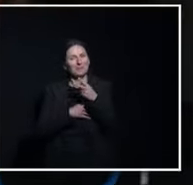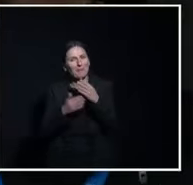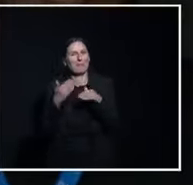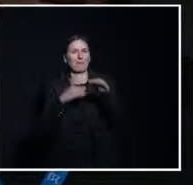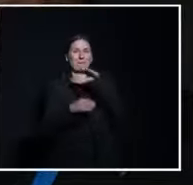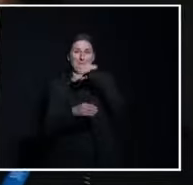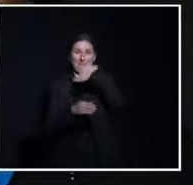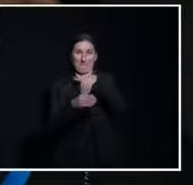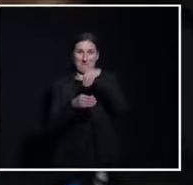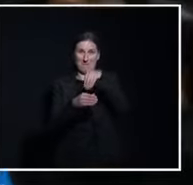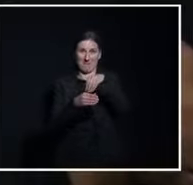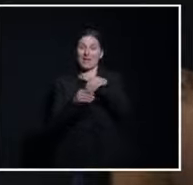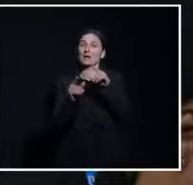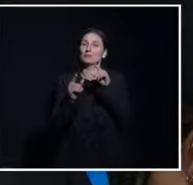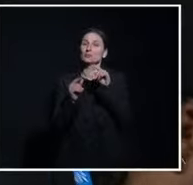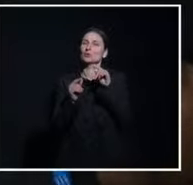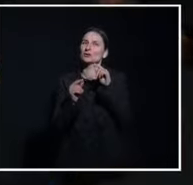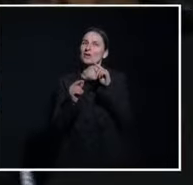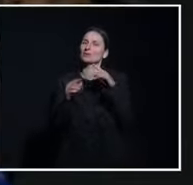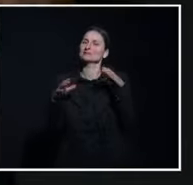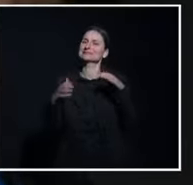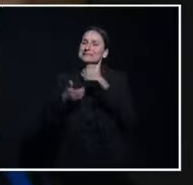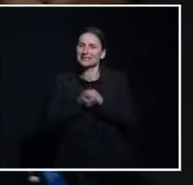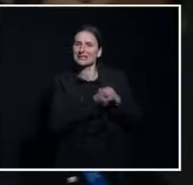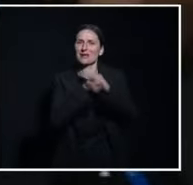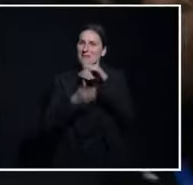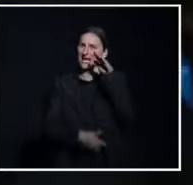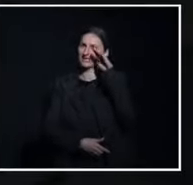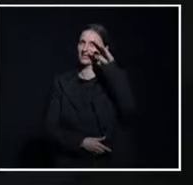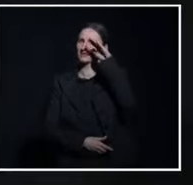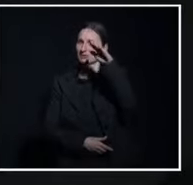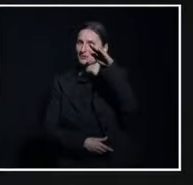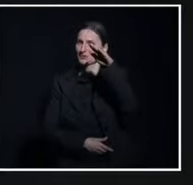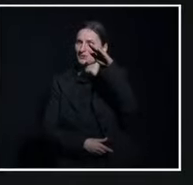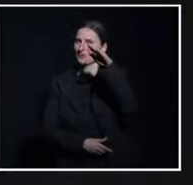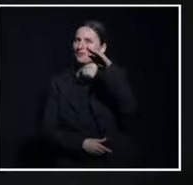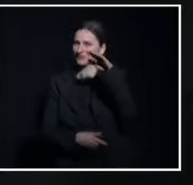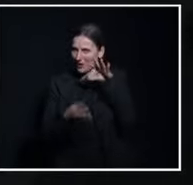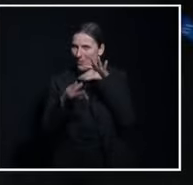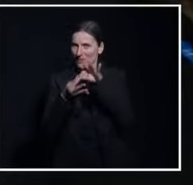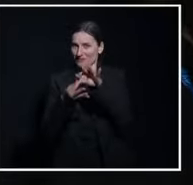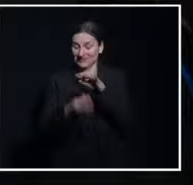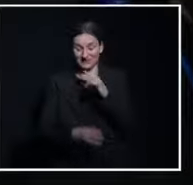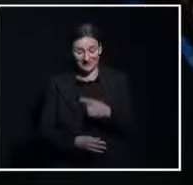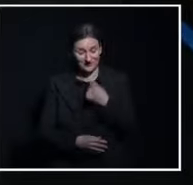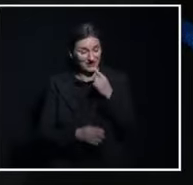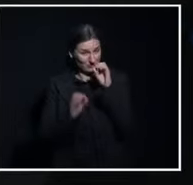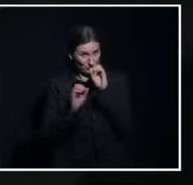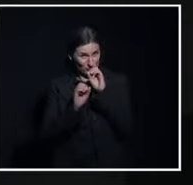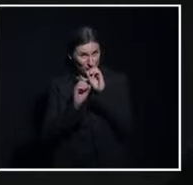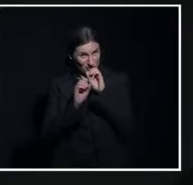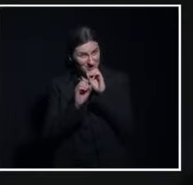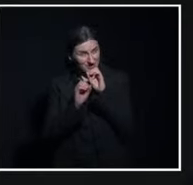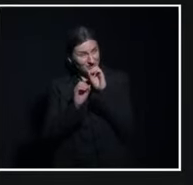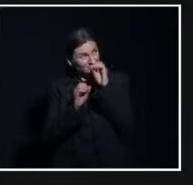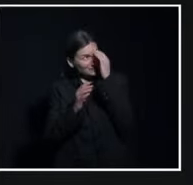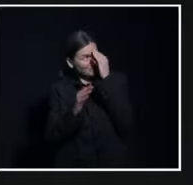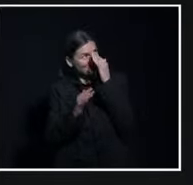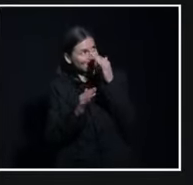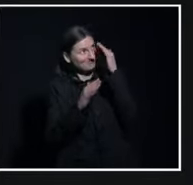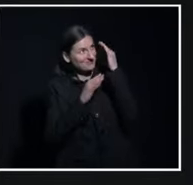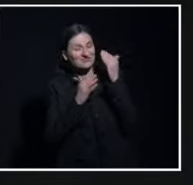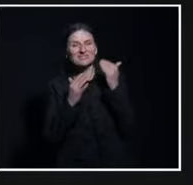für unsere gemeinsame Zukunft. Wir müssen uns immer wieder vergegenwärtigen, wie Folgendes